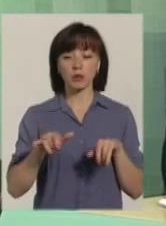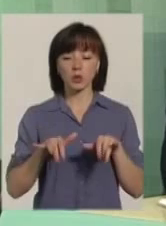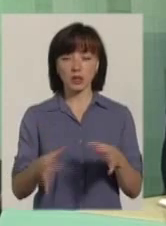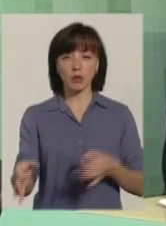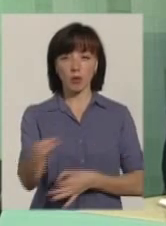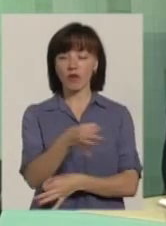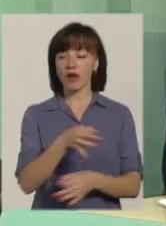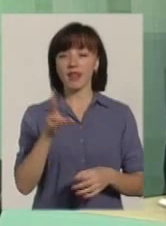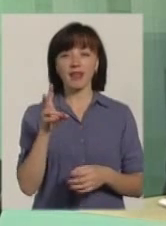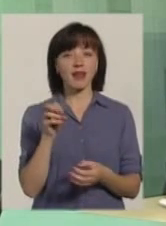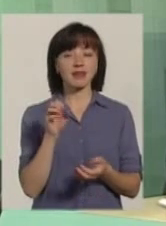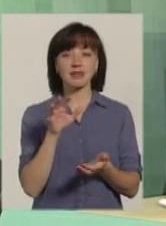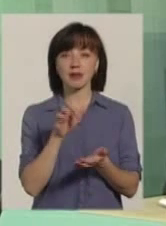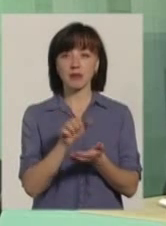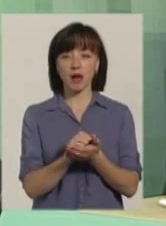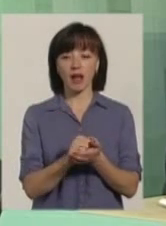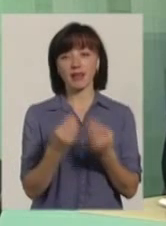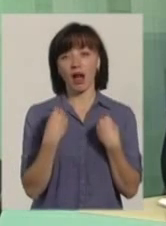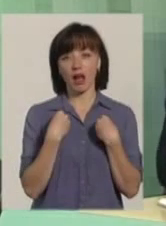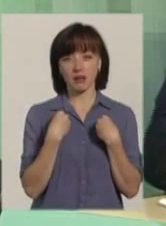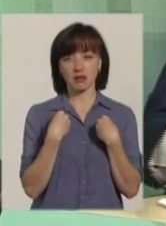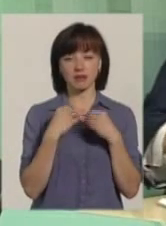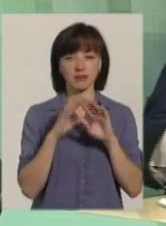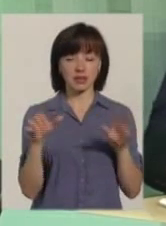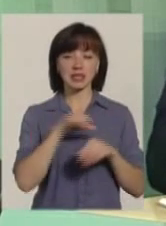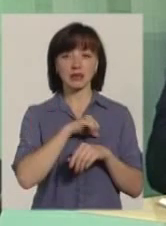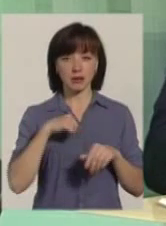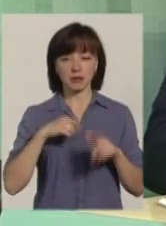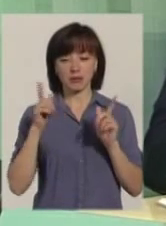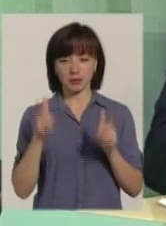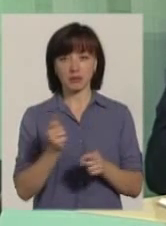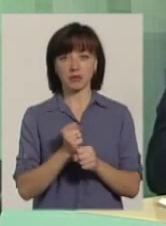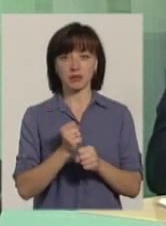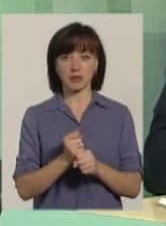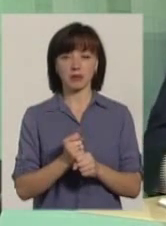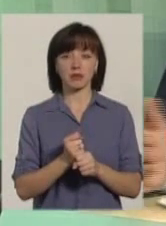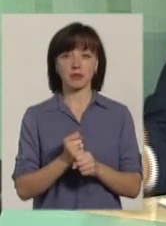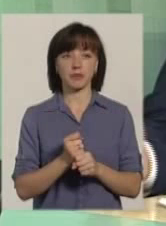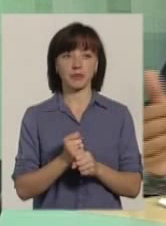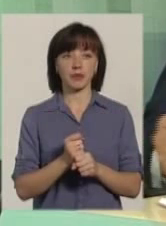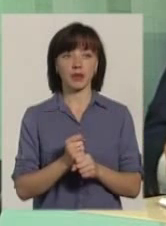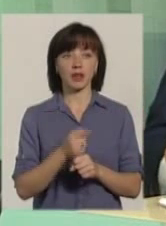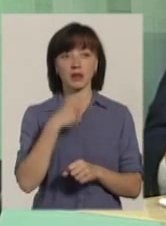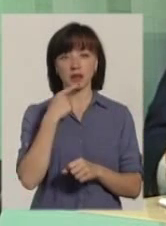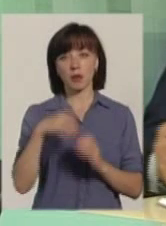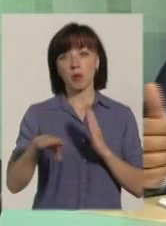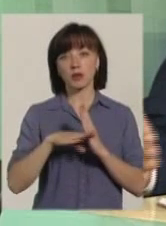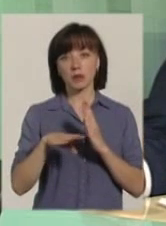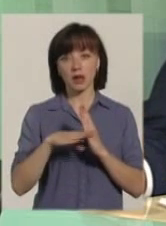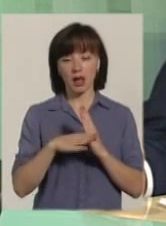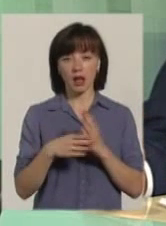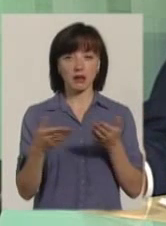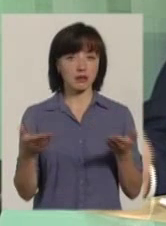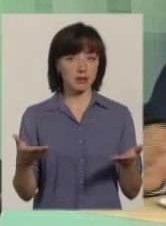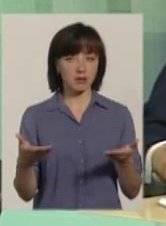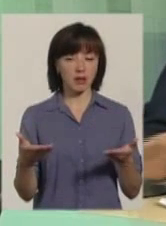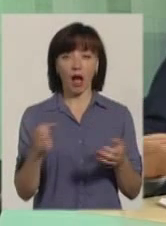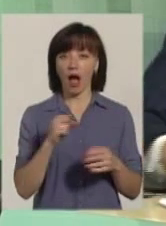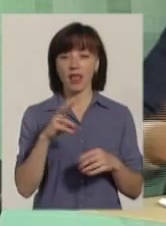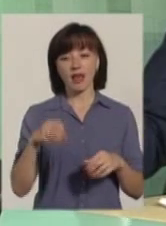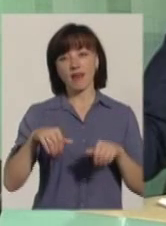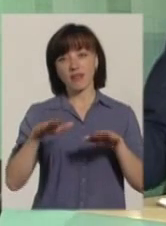не займали позиції, а ви нам дайте, вони працювали, робили, і казали, посприяйте, допоможіть. А